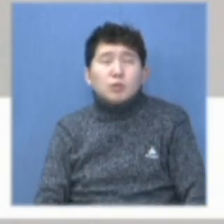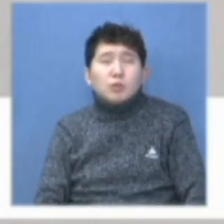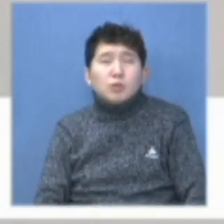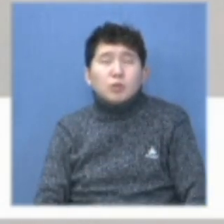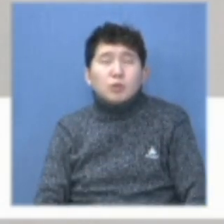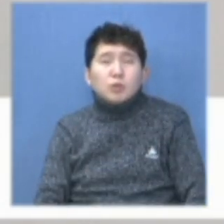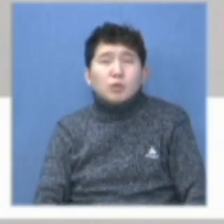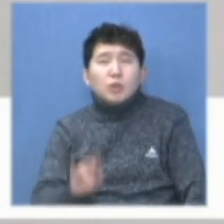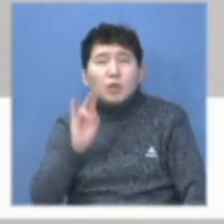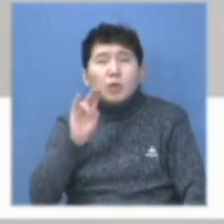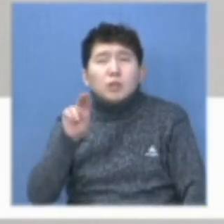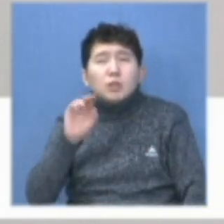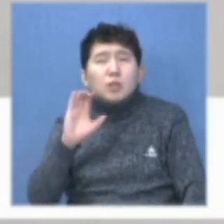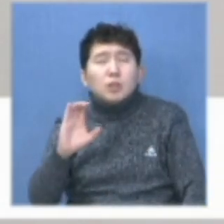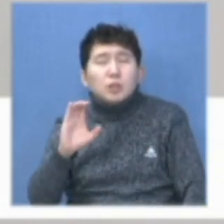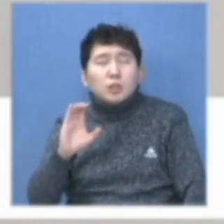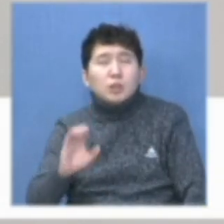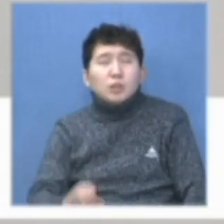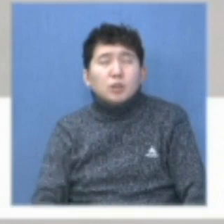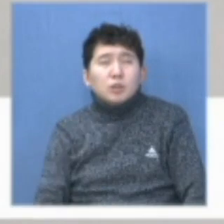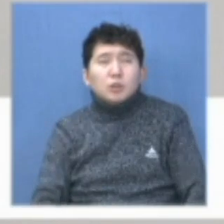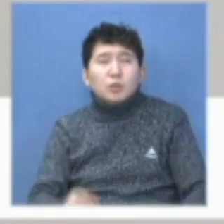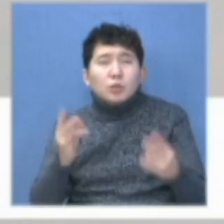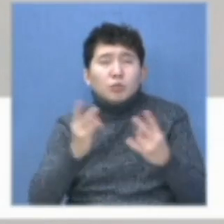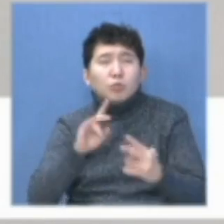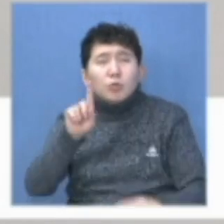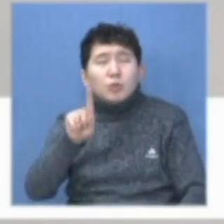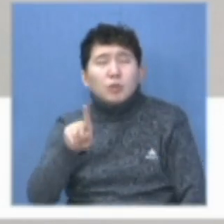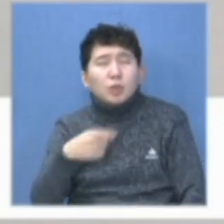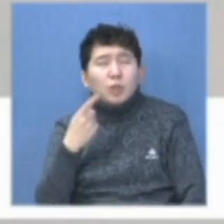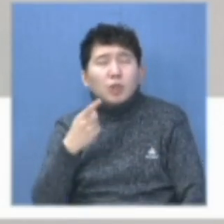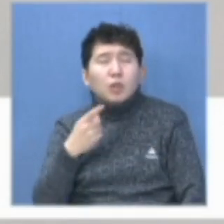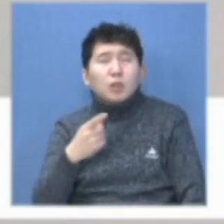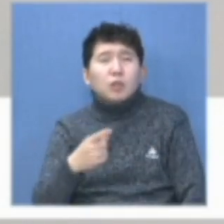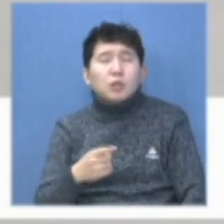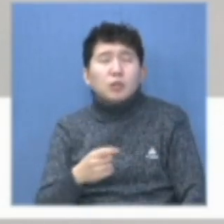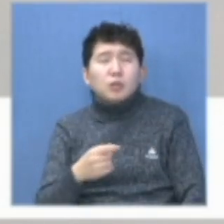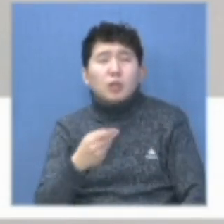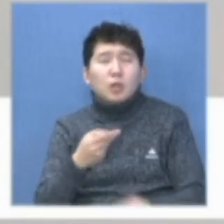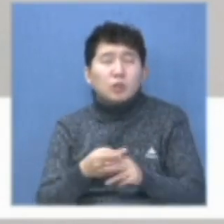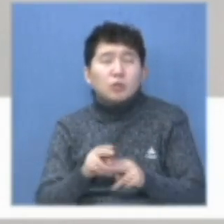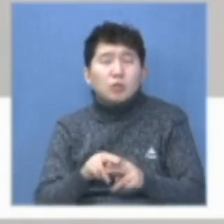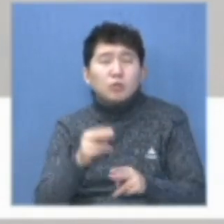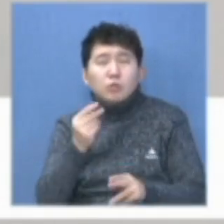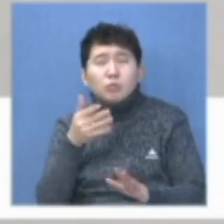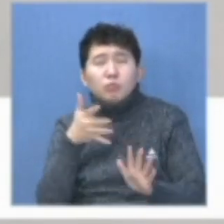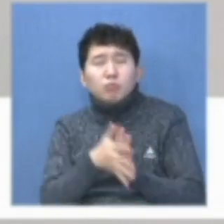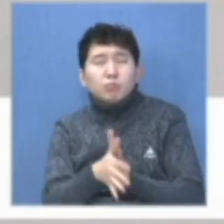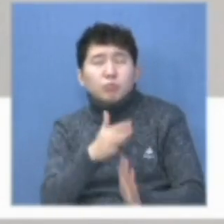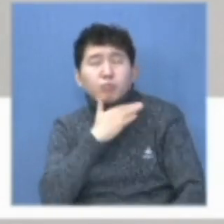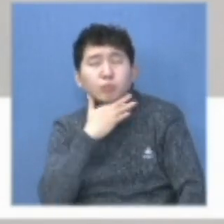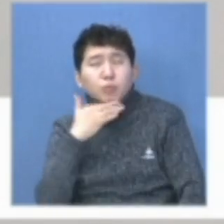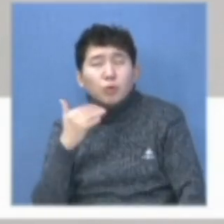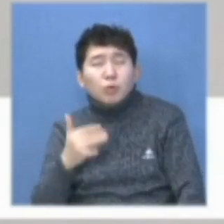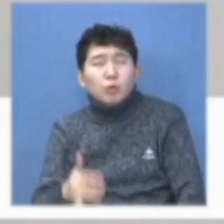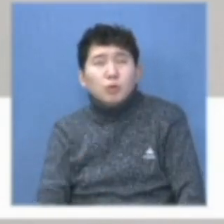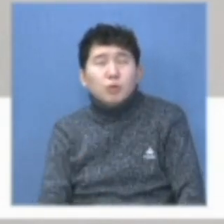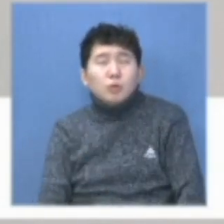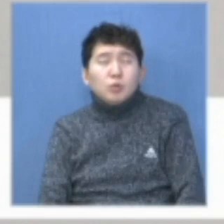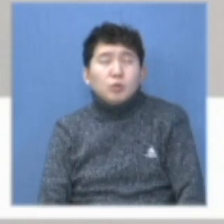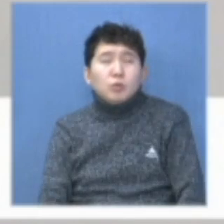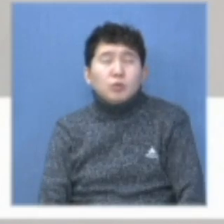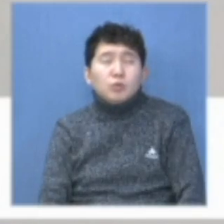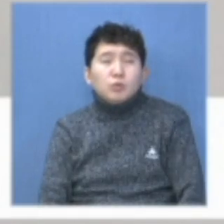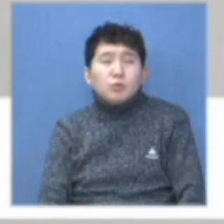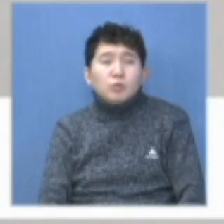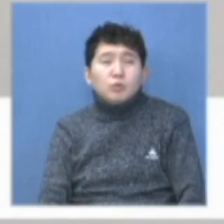вести учет, нужно будет нанимать специалиста. Для этого для них это все затратно. И есть определенные, значит, технического